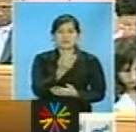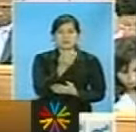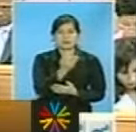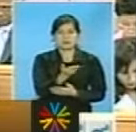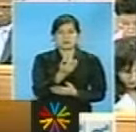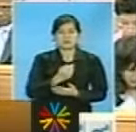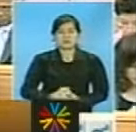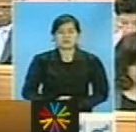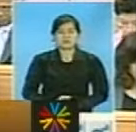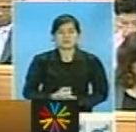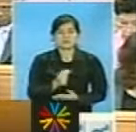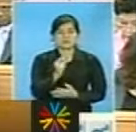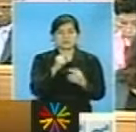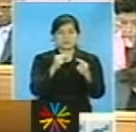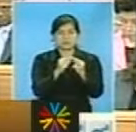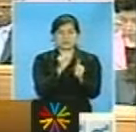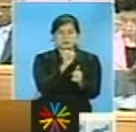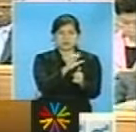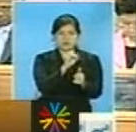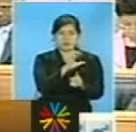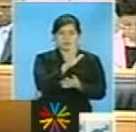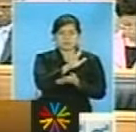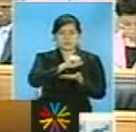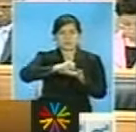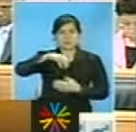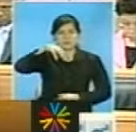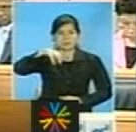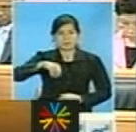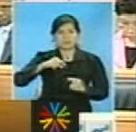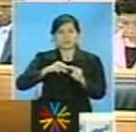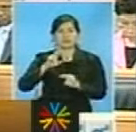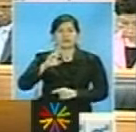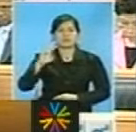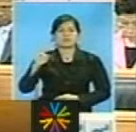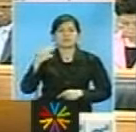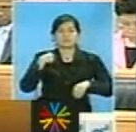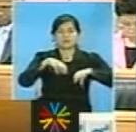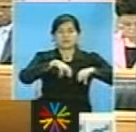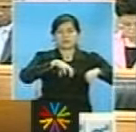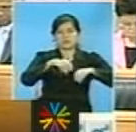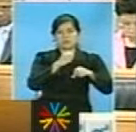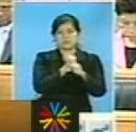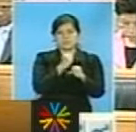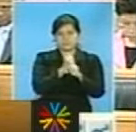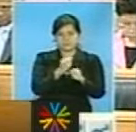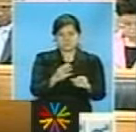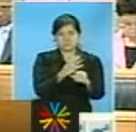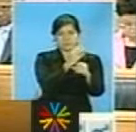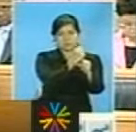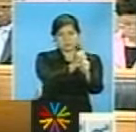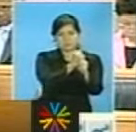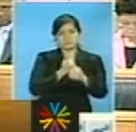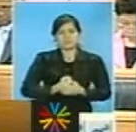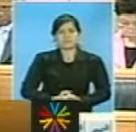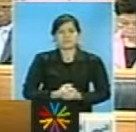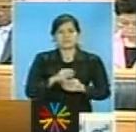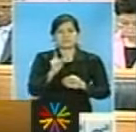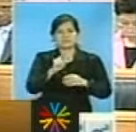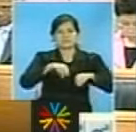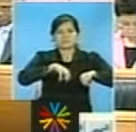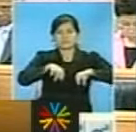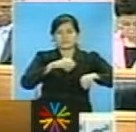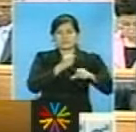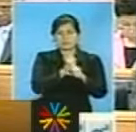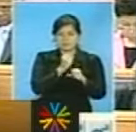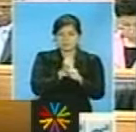สภาเอาข้อเสนอของสถาบันพระปกเกล้าไปดำเนินการแล้วแถมด้วยว่าดำเนินการให้มี